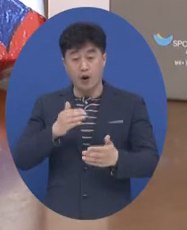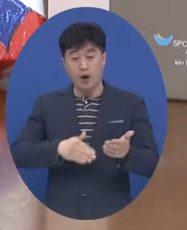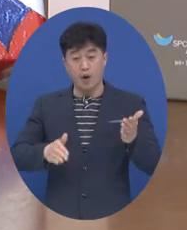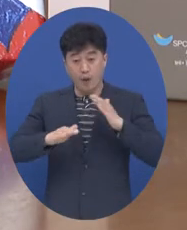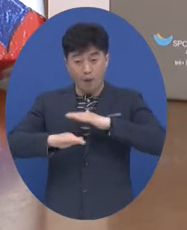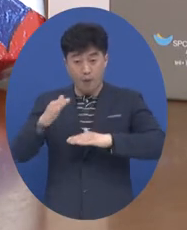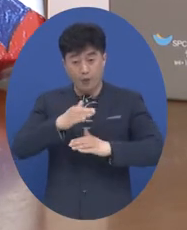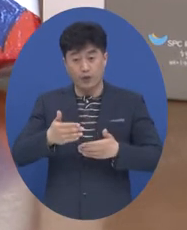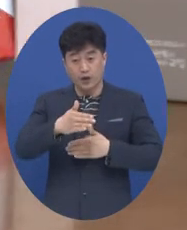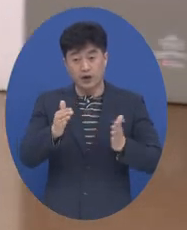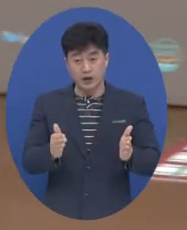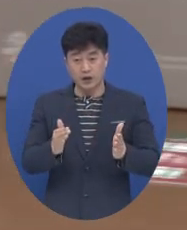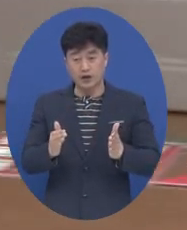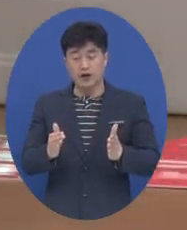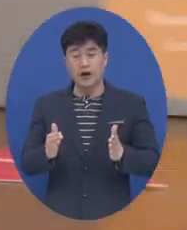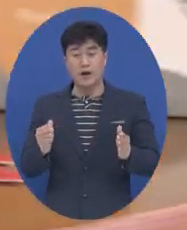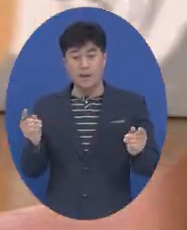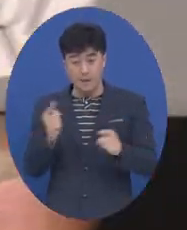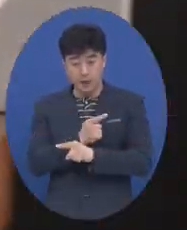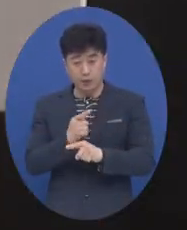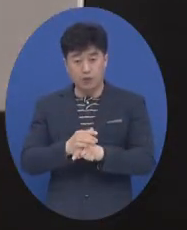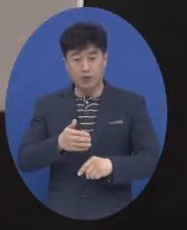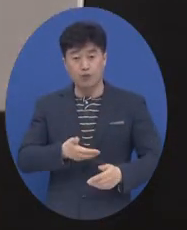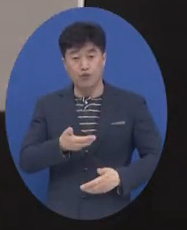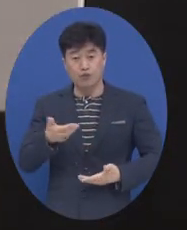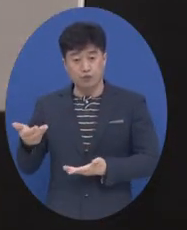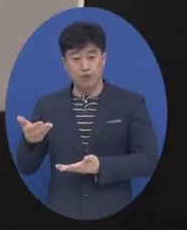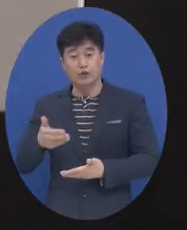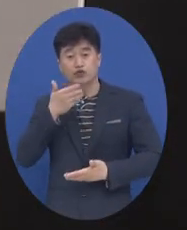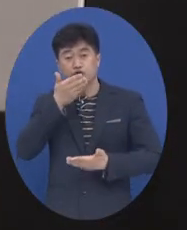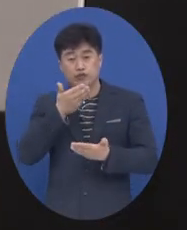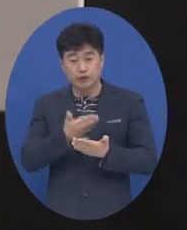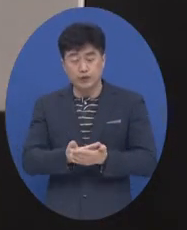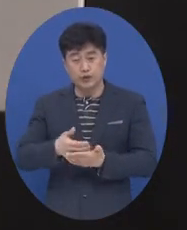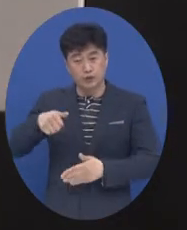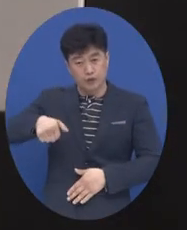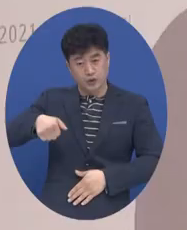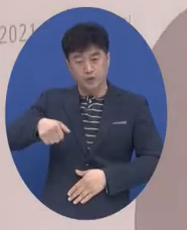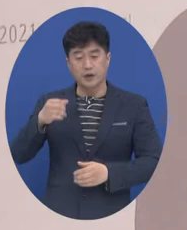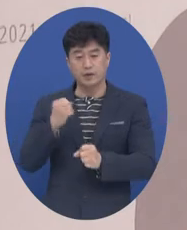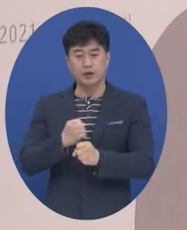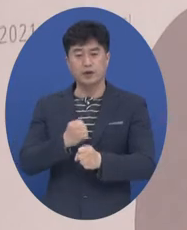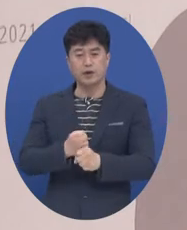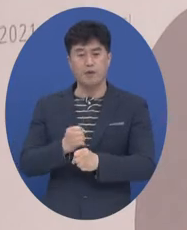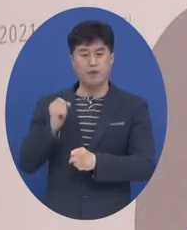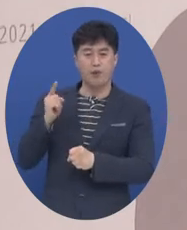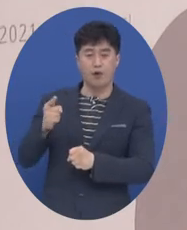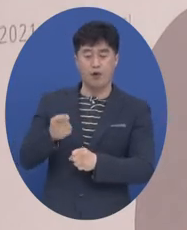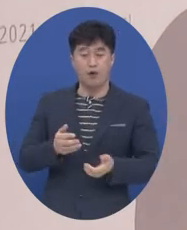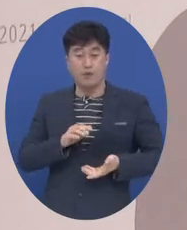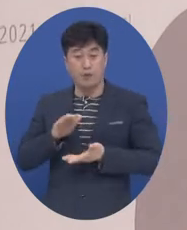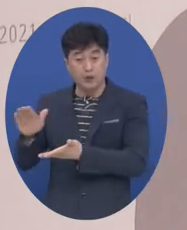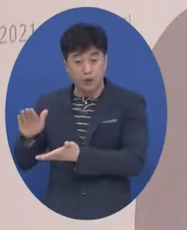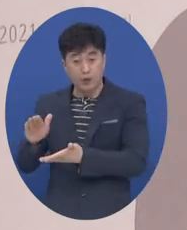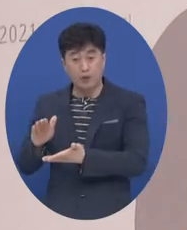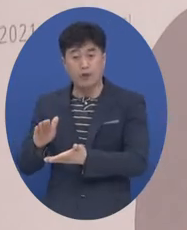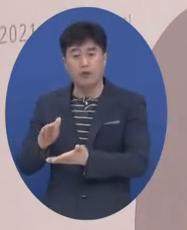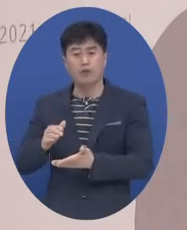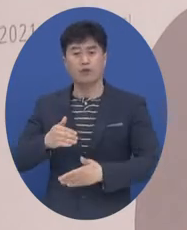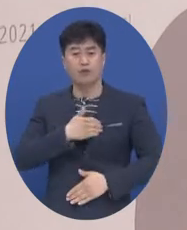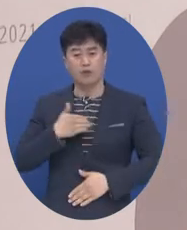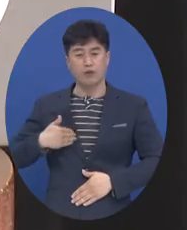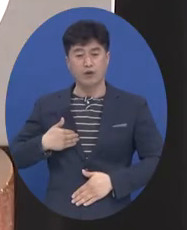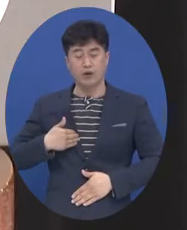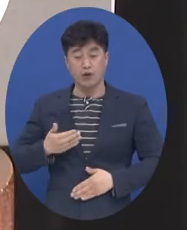상자를 제품이 부각될 수 있게 바꾸고 운반이 쉽도록 손잡이도 달았습니다 먼거리 배송 해도 거뜬하게 포장 재질을